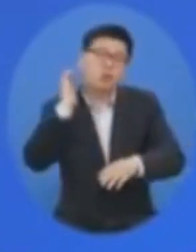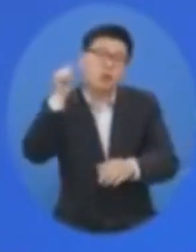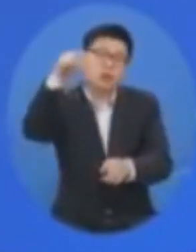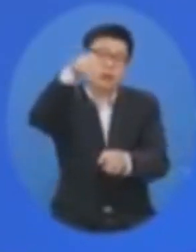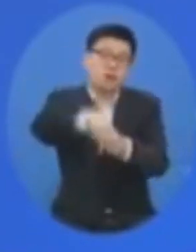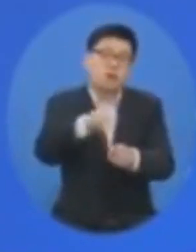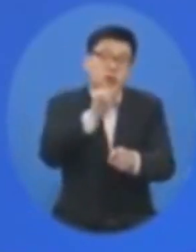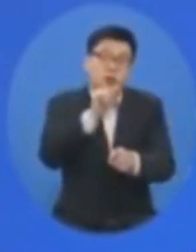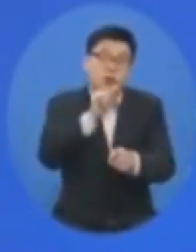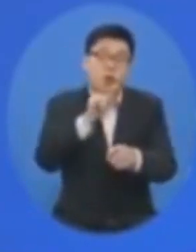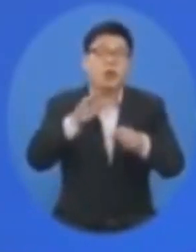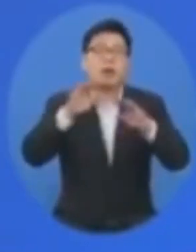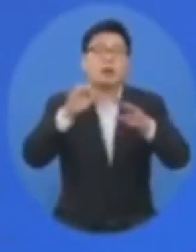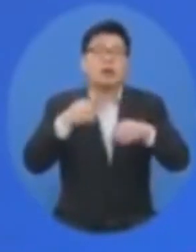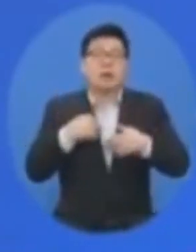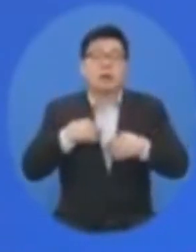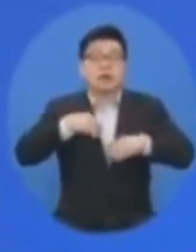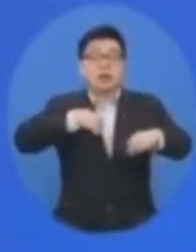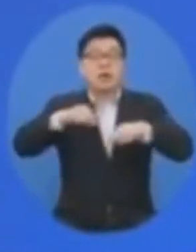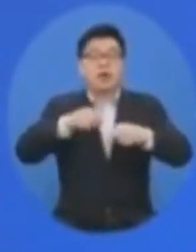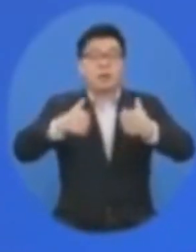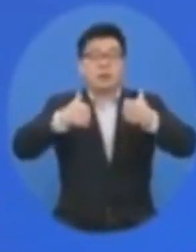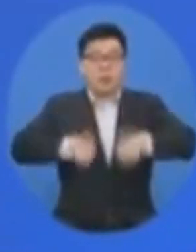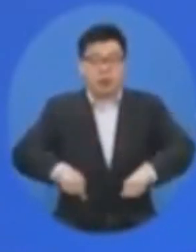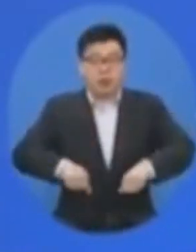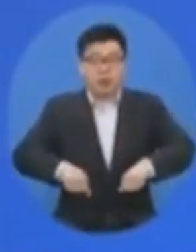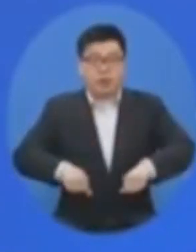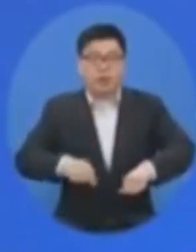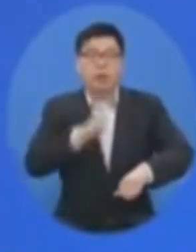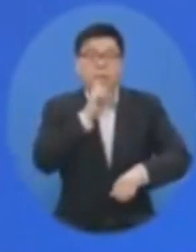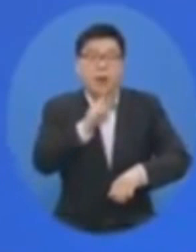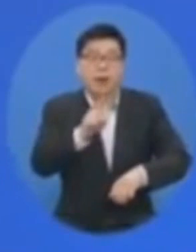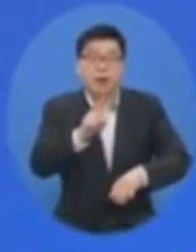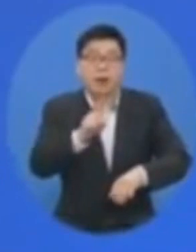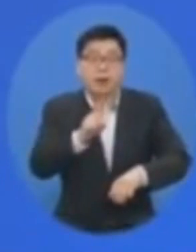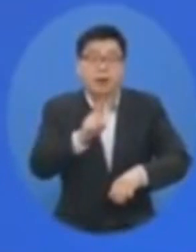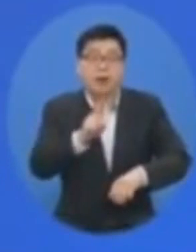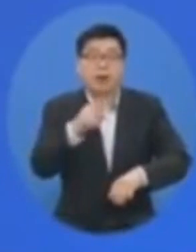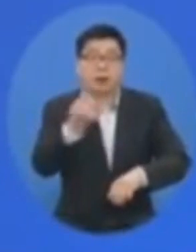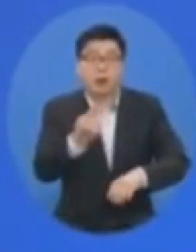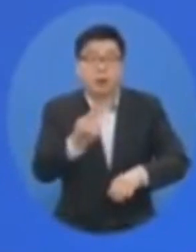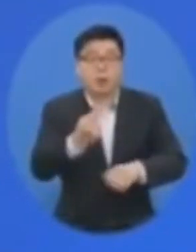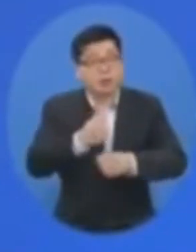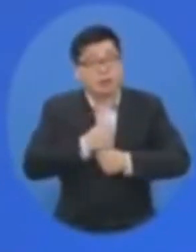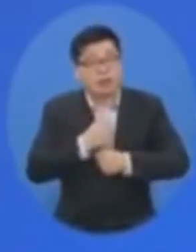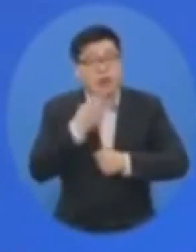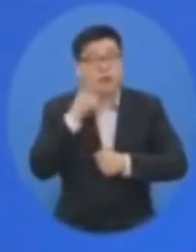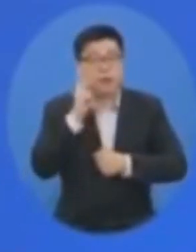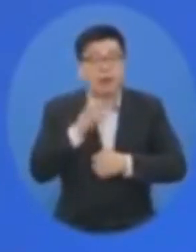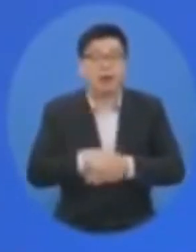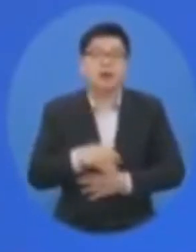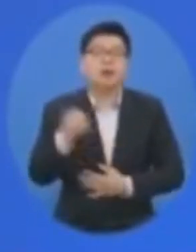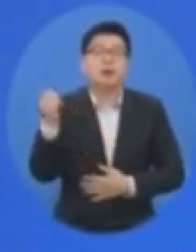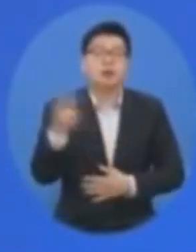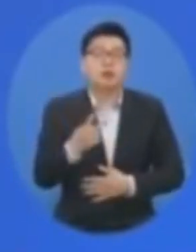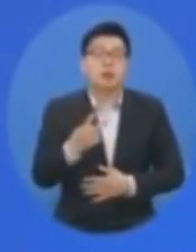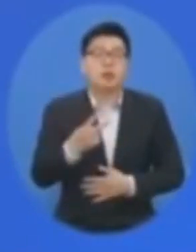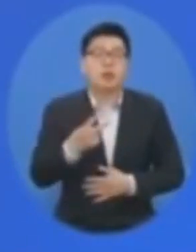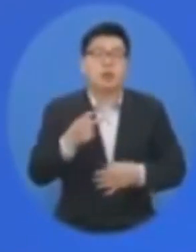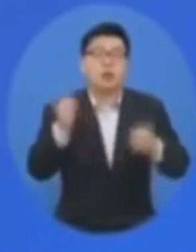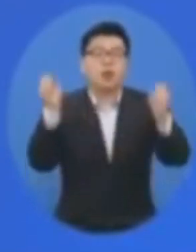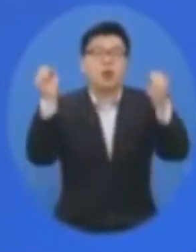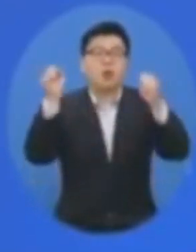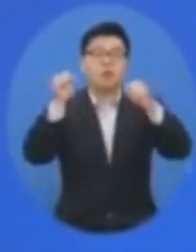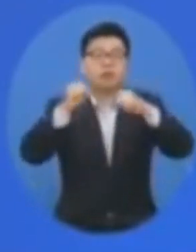은퇴라는 게 지금 이 자리에서 제가 한다고 해서 그 약속 지켜지리라고 보십니까? 그리고 무너진 정당